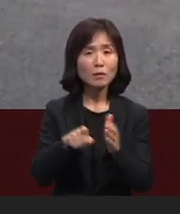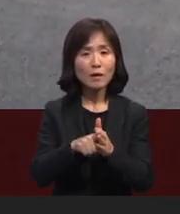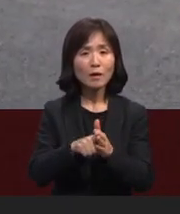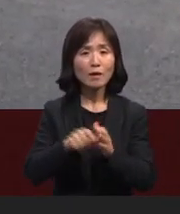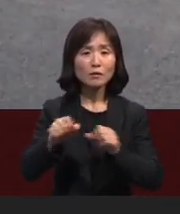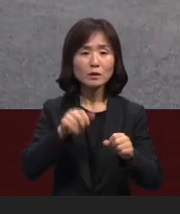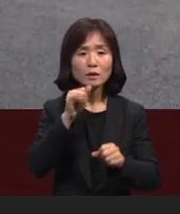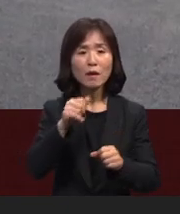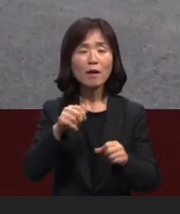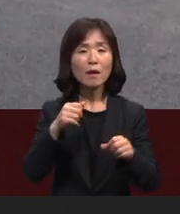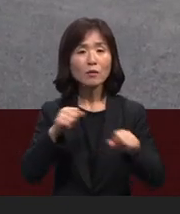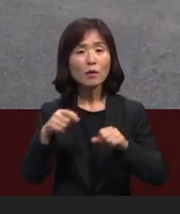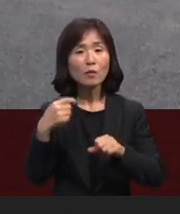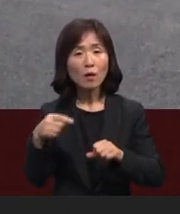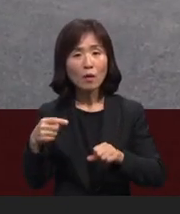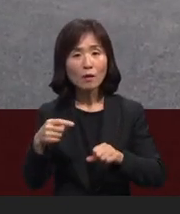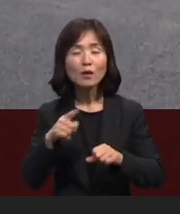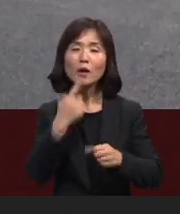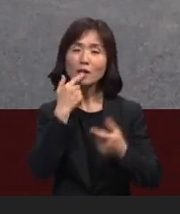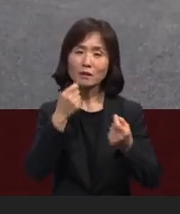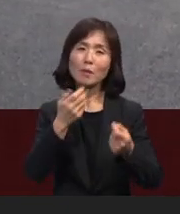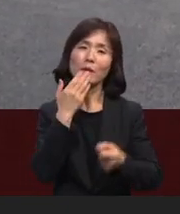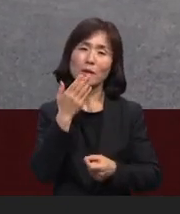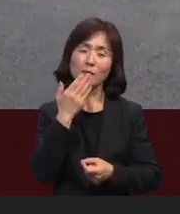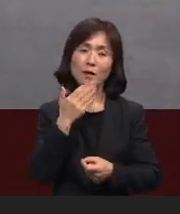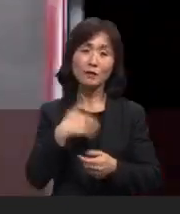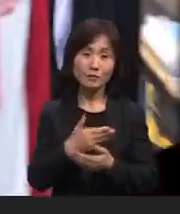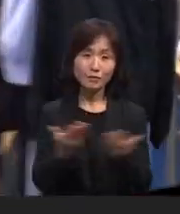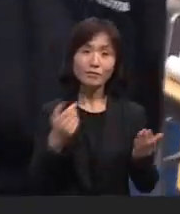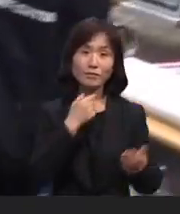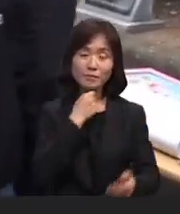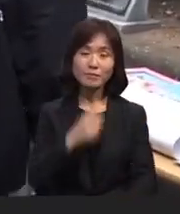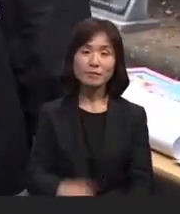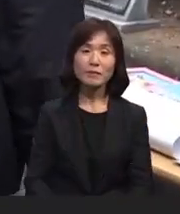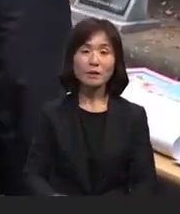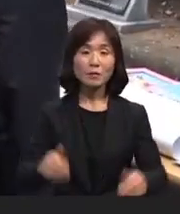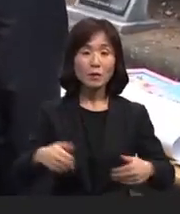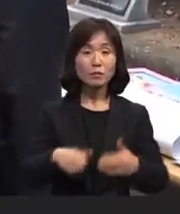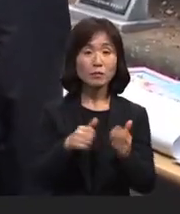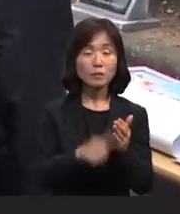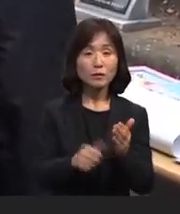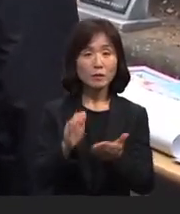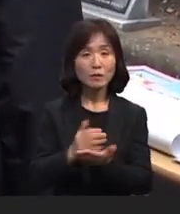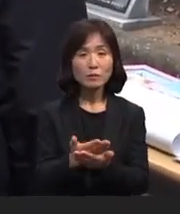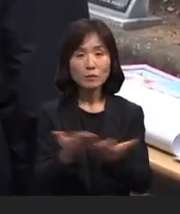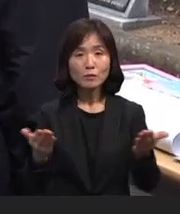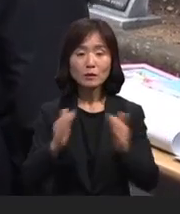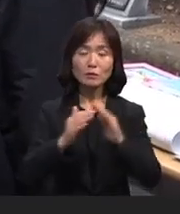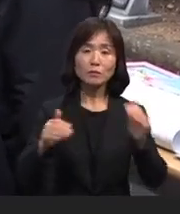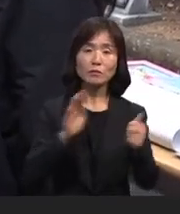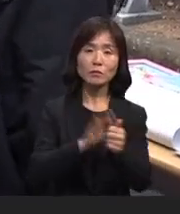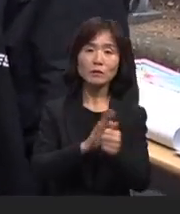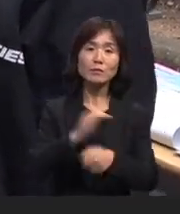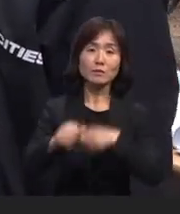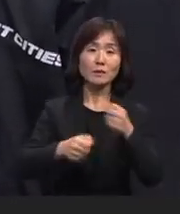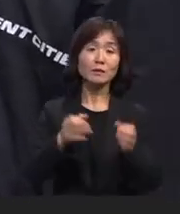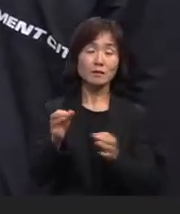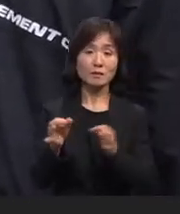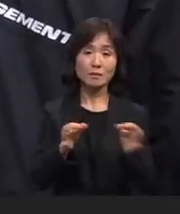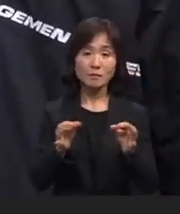있는 행동이 이런 것이 있다라는 걸 알려주고 싶습니다. 필요한 물건을 나누고 이웃도 돕는